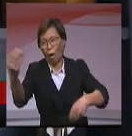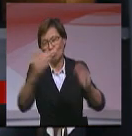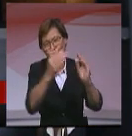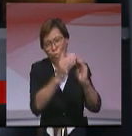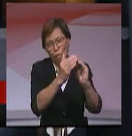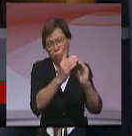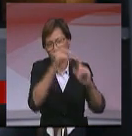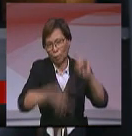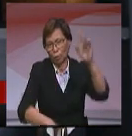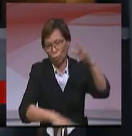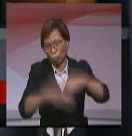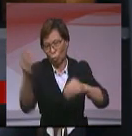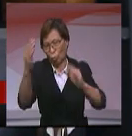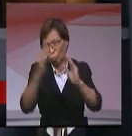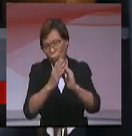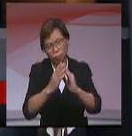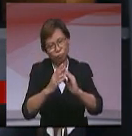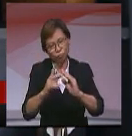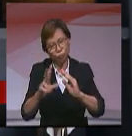rumah masing-masing.